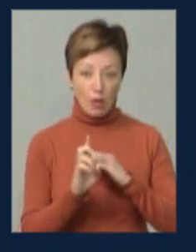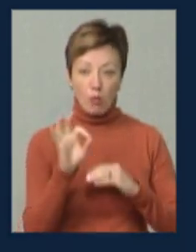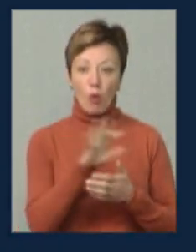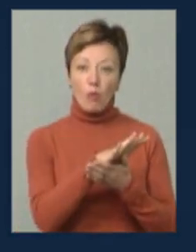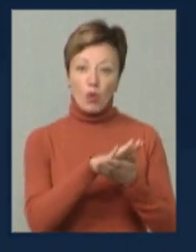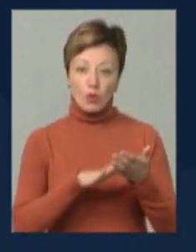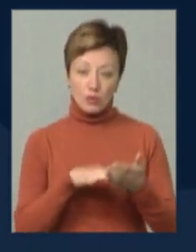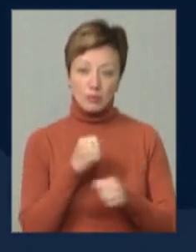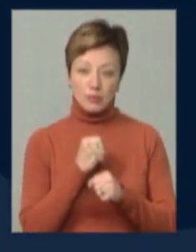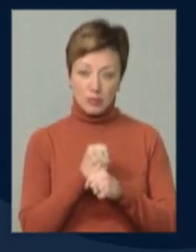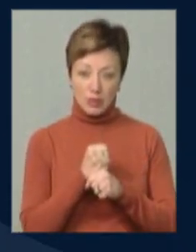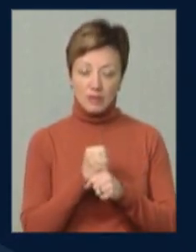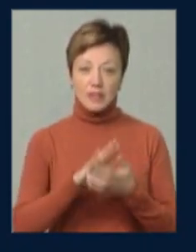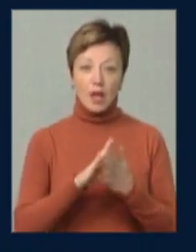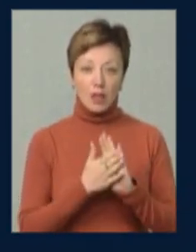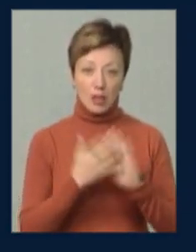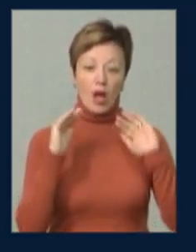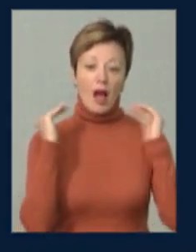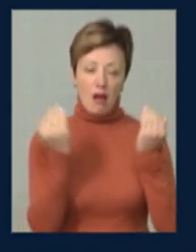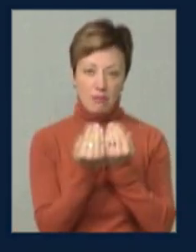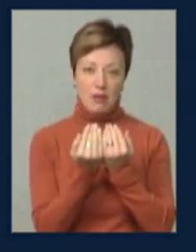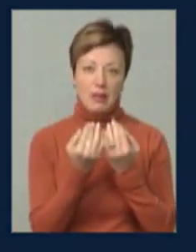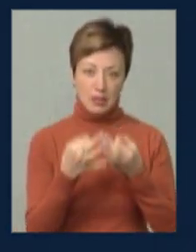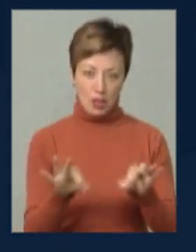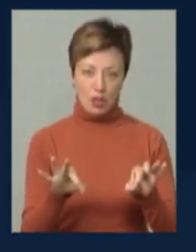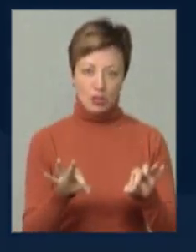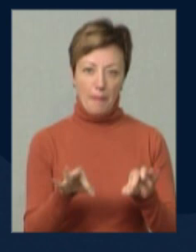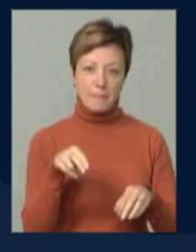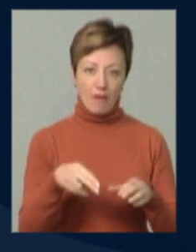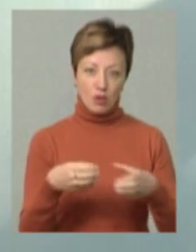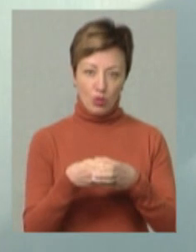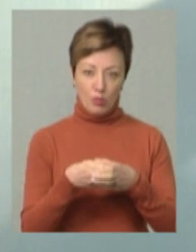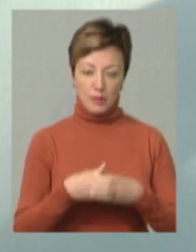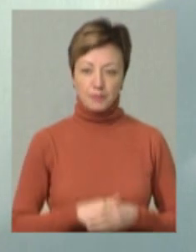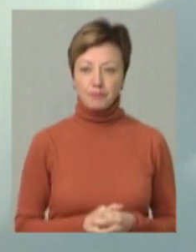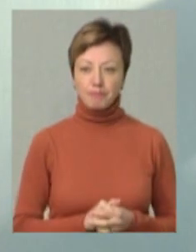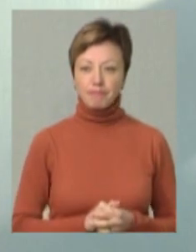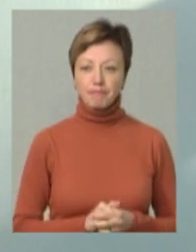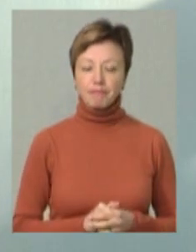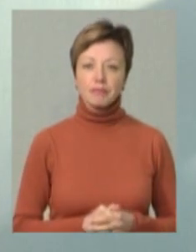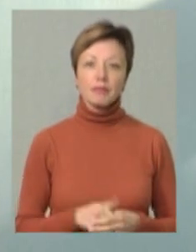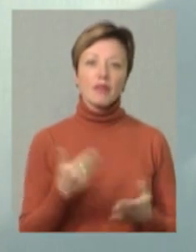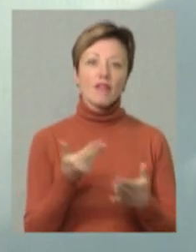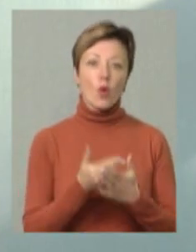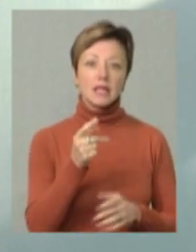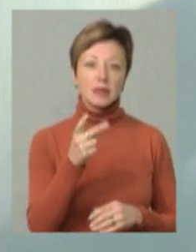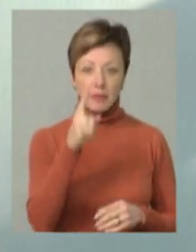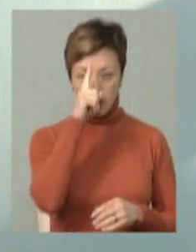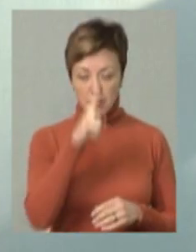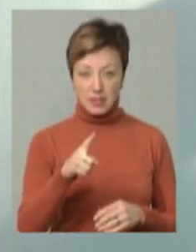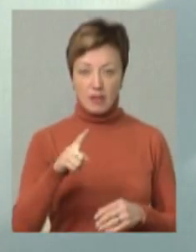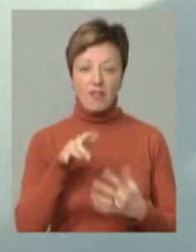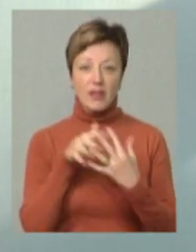продовження функціонування у статусі незалежних православних громад. От, власне, за півтора місяці війни чуємо,